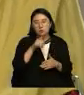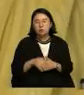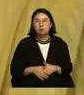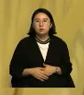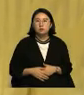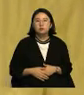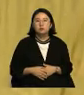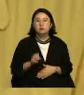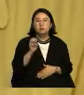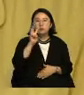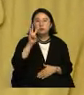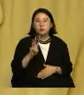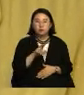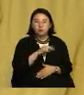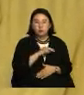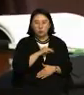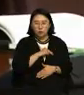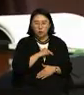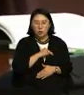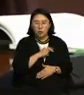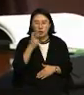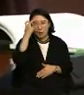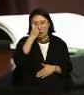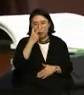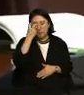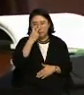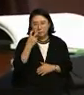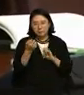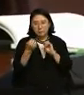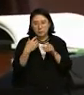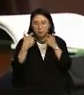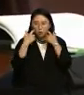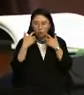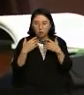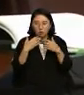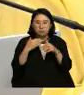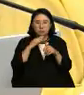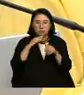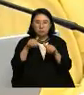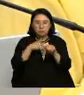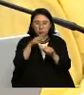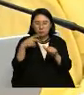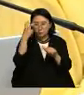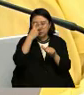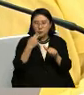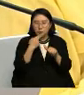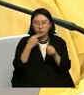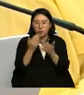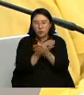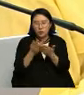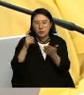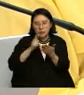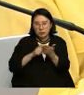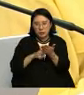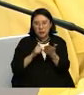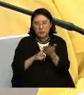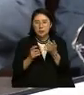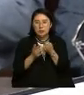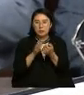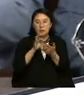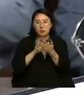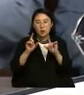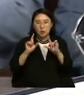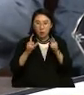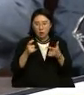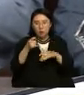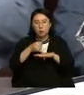올랐습니다. 파주시에는 행정사무 감사에서 정확한 실태 조사 없이 공급에만 급급하다 보니